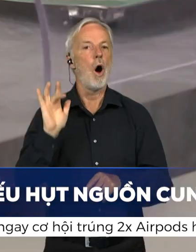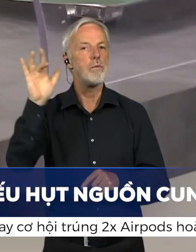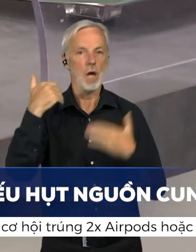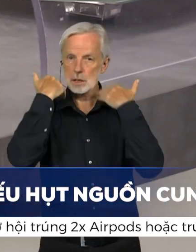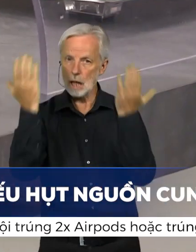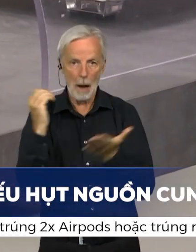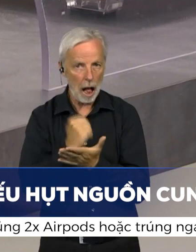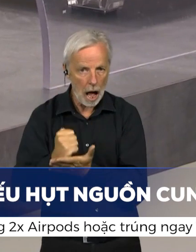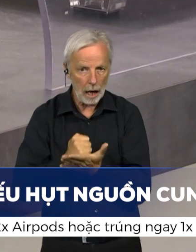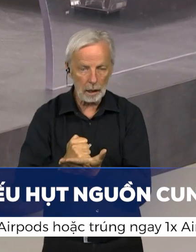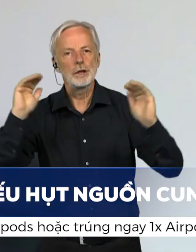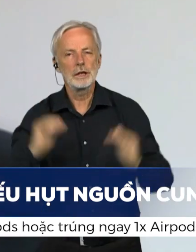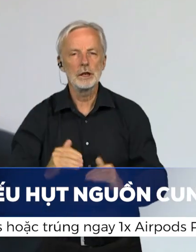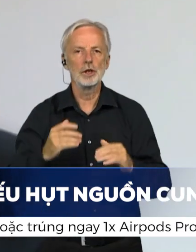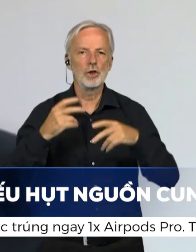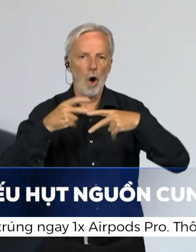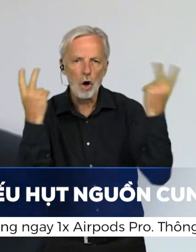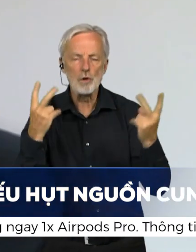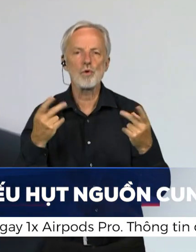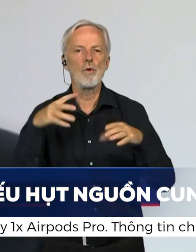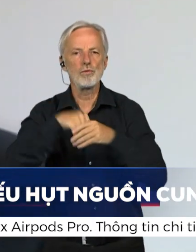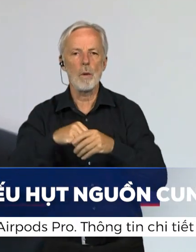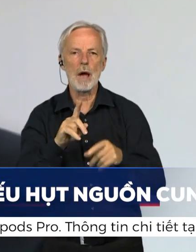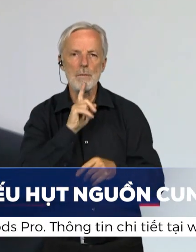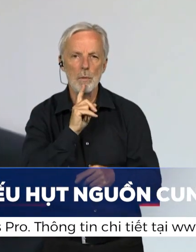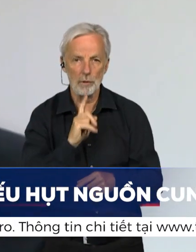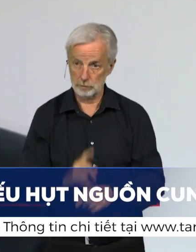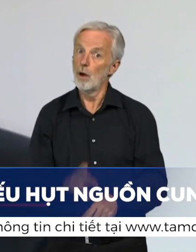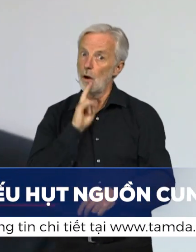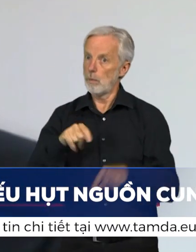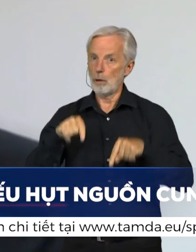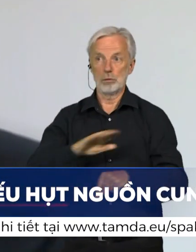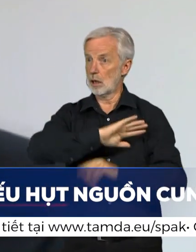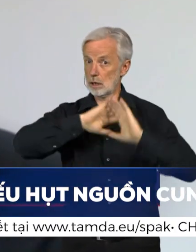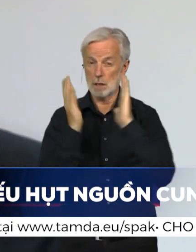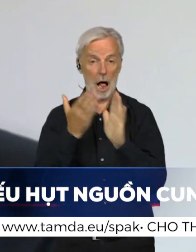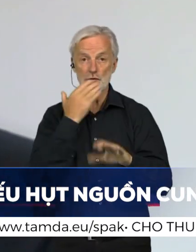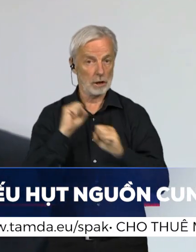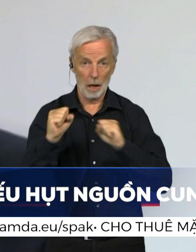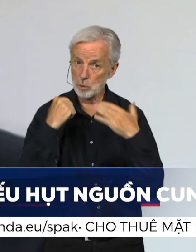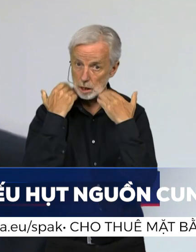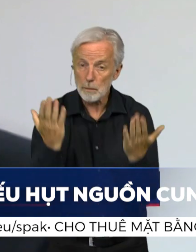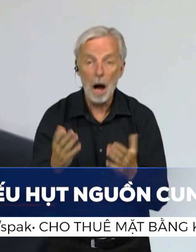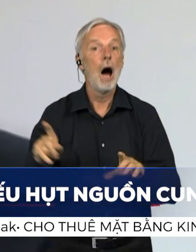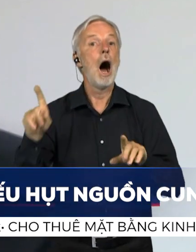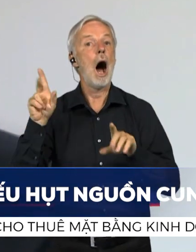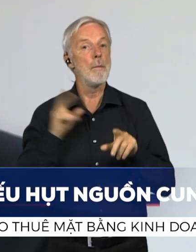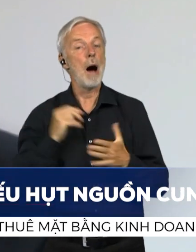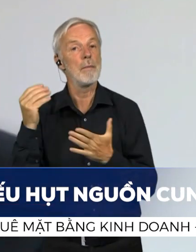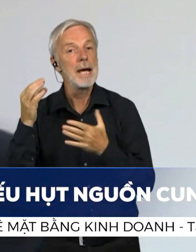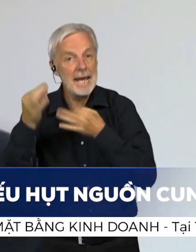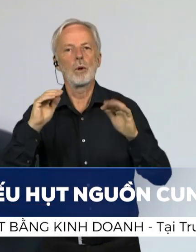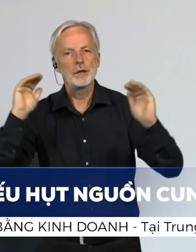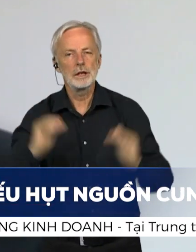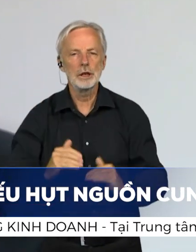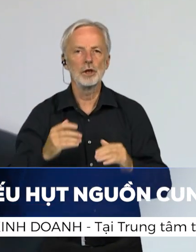Phó Cục trưởng Cục Dược phẩm Séc cho biết, hiện các nhà thuốc tại quốc gia Trung Âu này đang không có thuốc kháng sinh nhỏ mắt hay ngay cả siro và